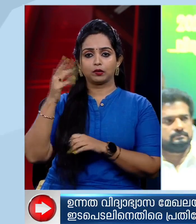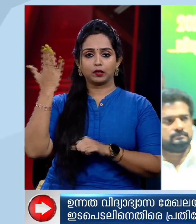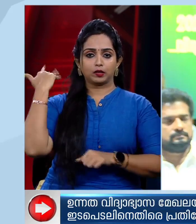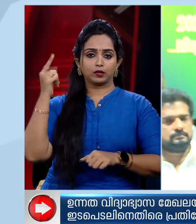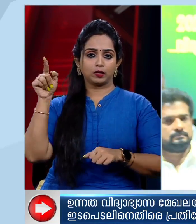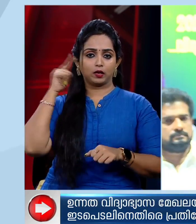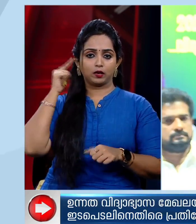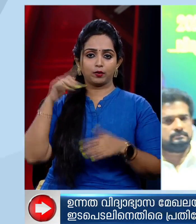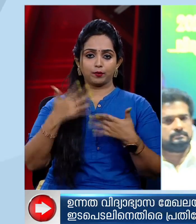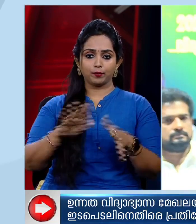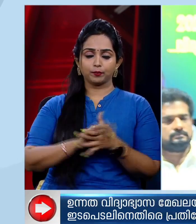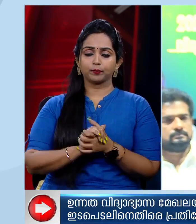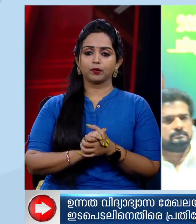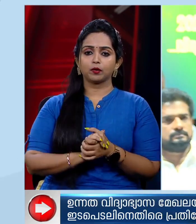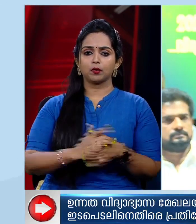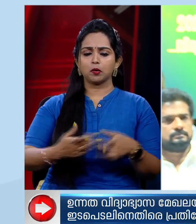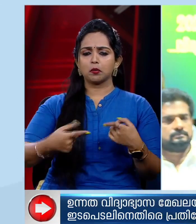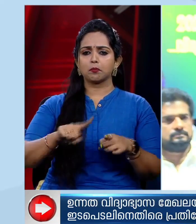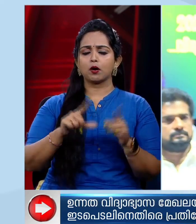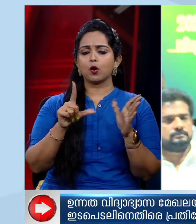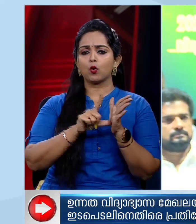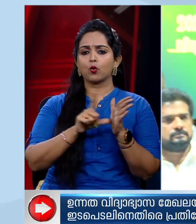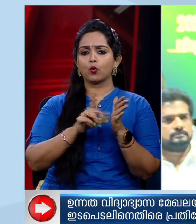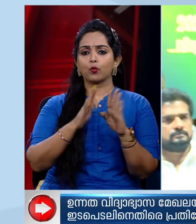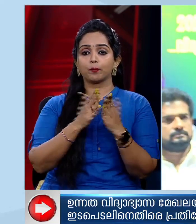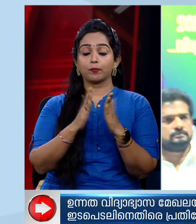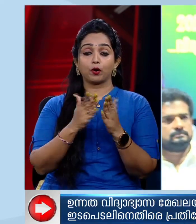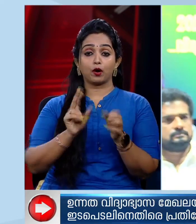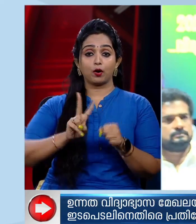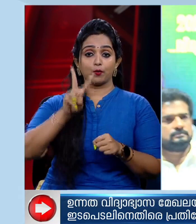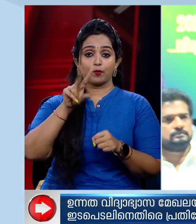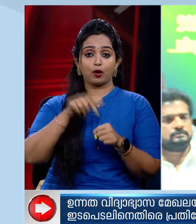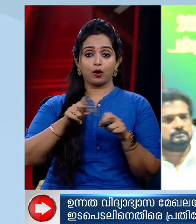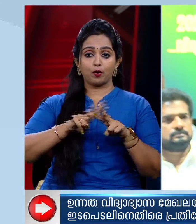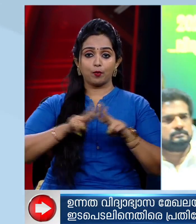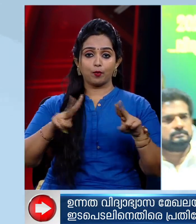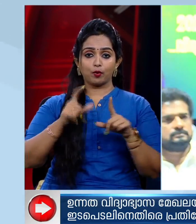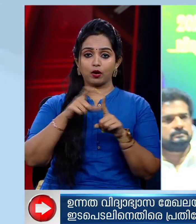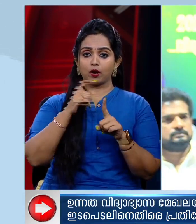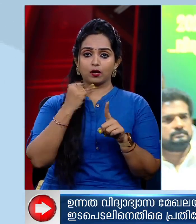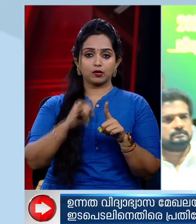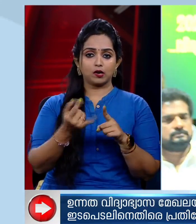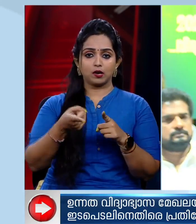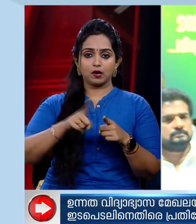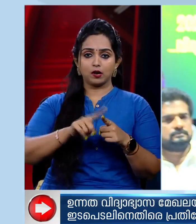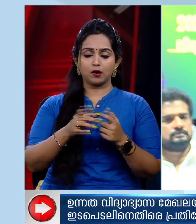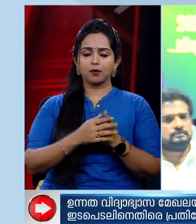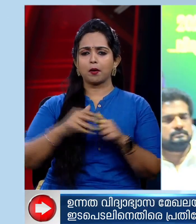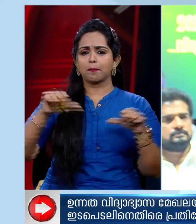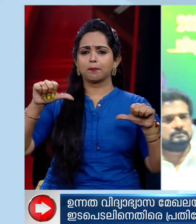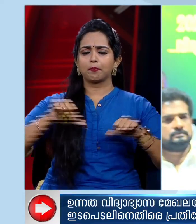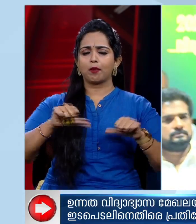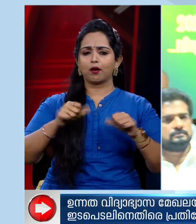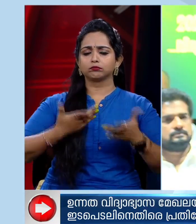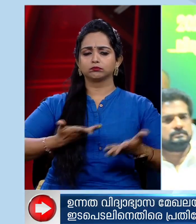സൂചിപ്പിക്കുകയുണ്ടായി. ഭരണഘടനാ മൂല്യങ്ങളെ തകിടം മറിക്കുന്ന വർഗീയ